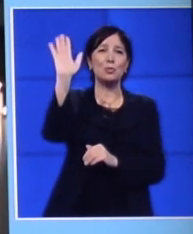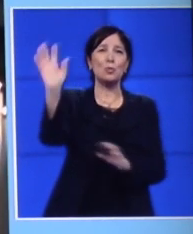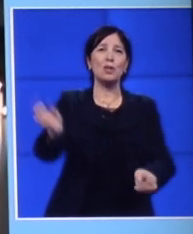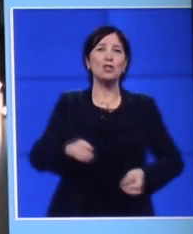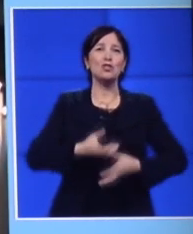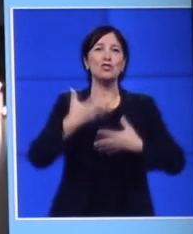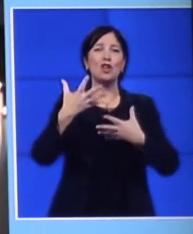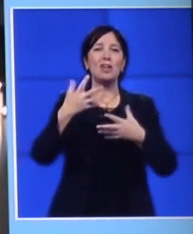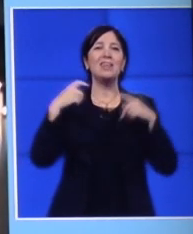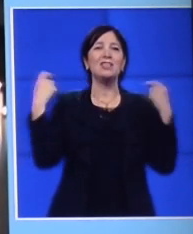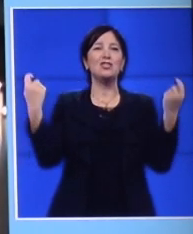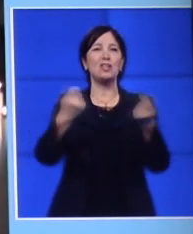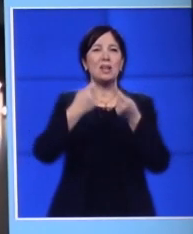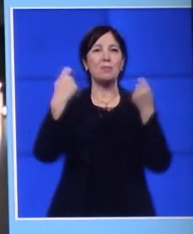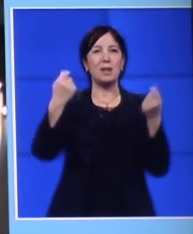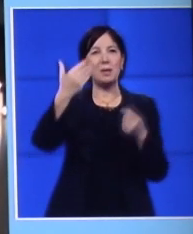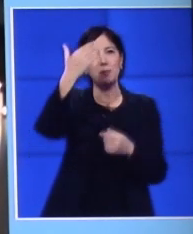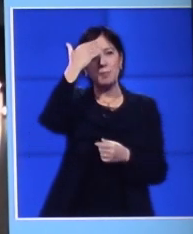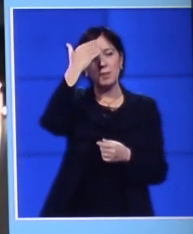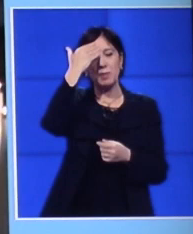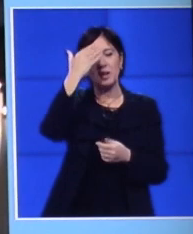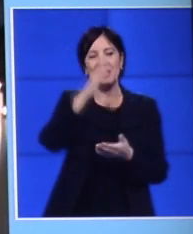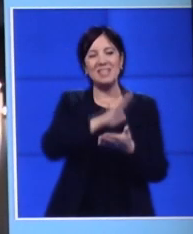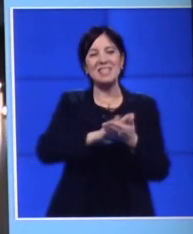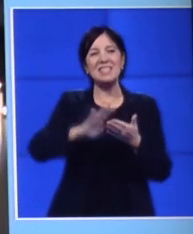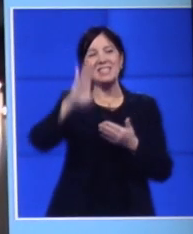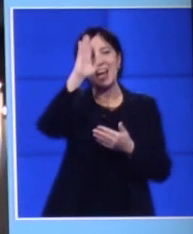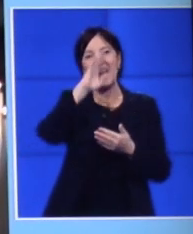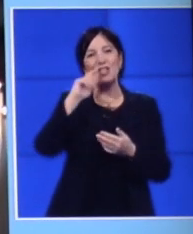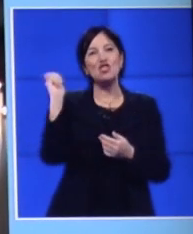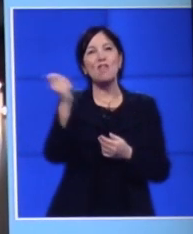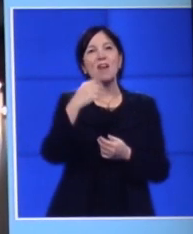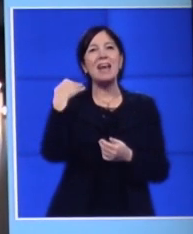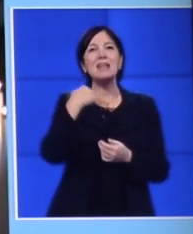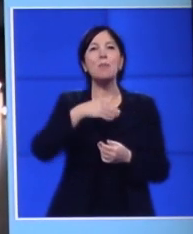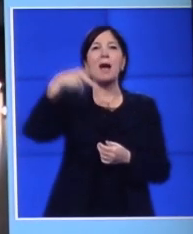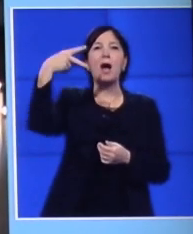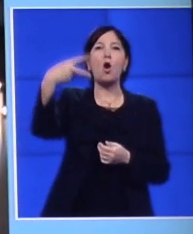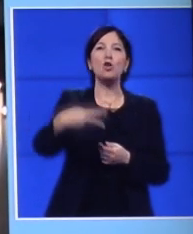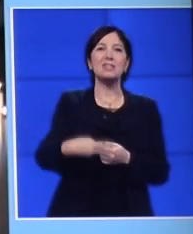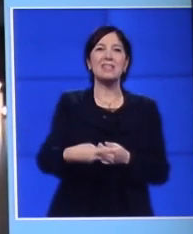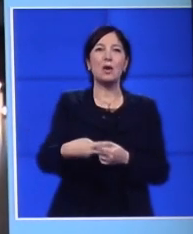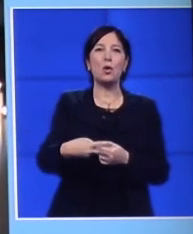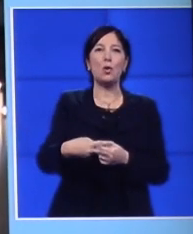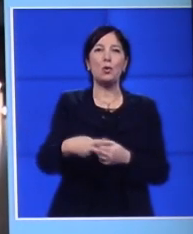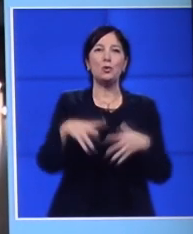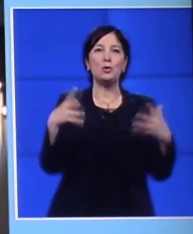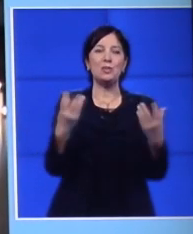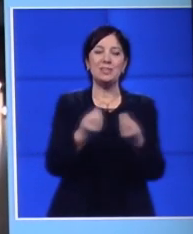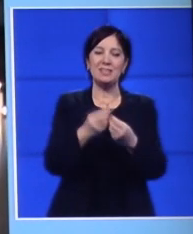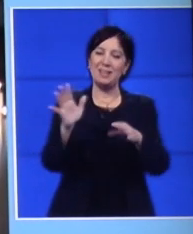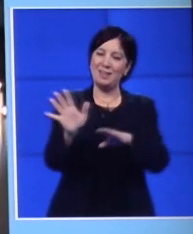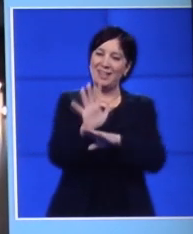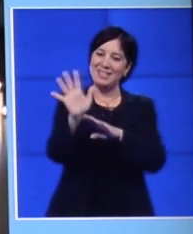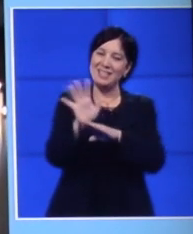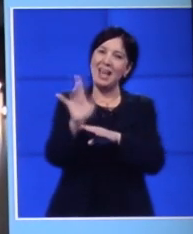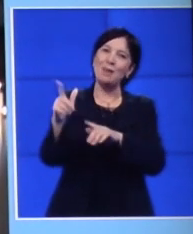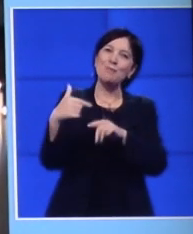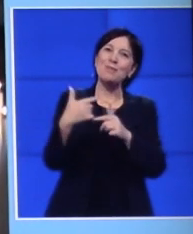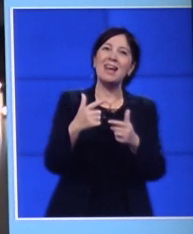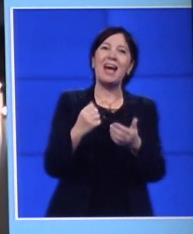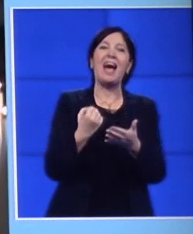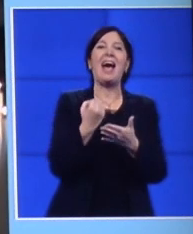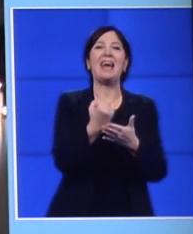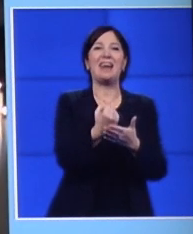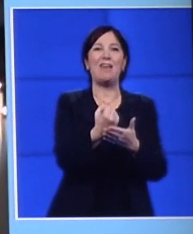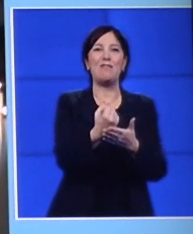di celebrare la memoria di San Giovanni Paolo II. Con i suoi esempi la rafforzi,